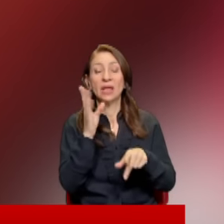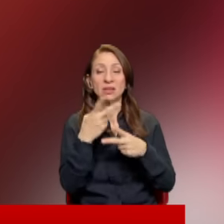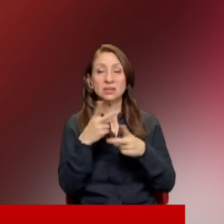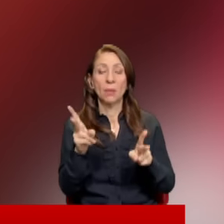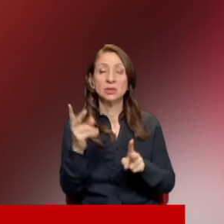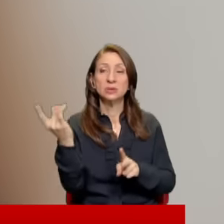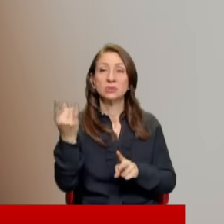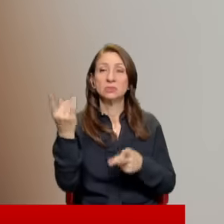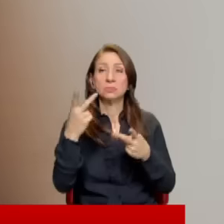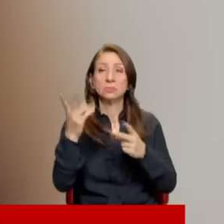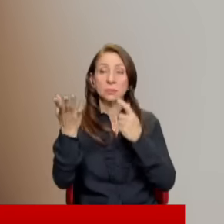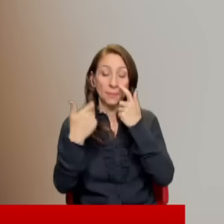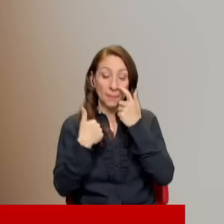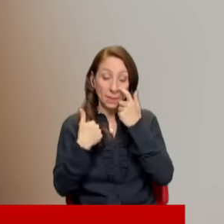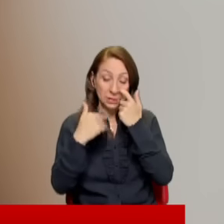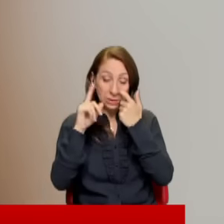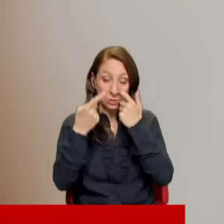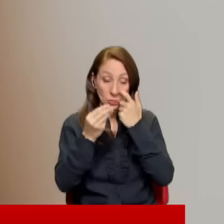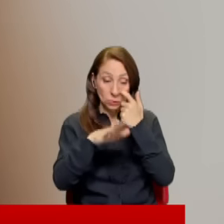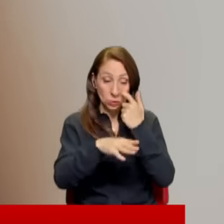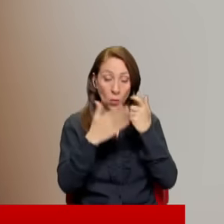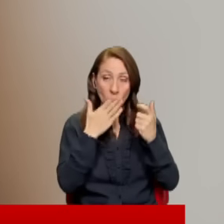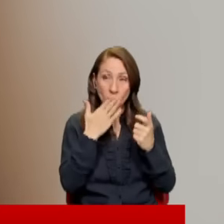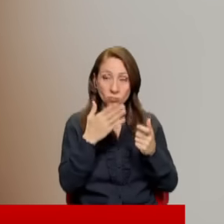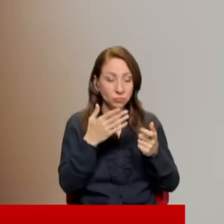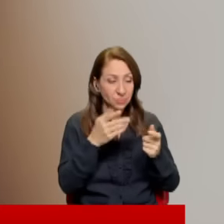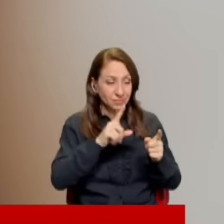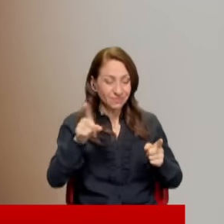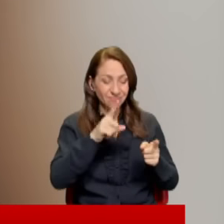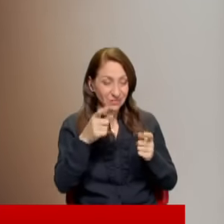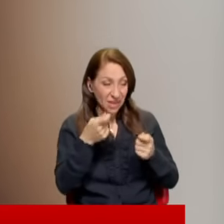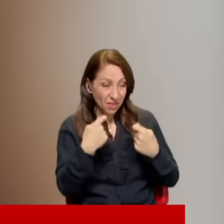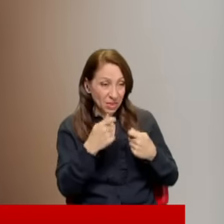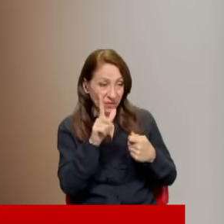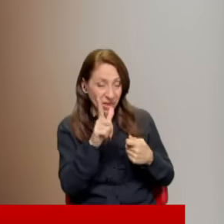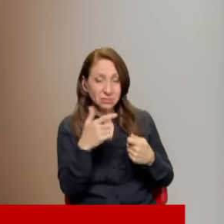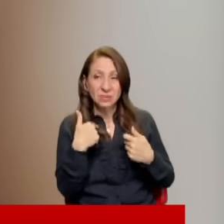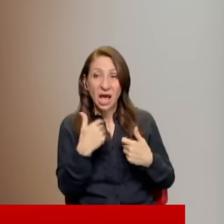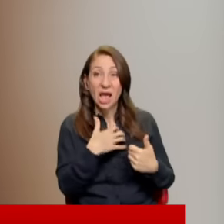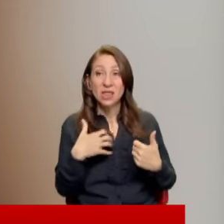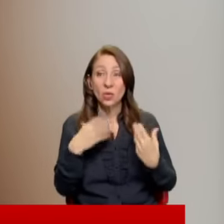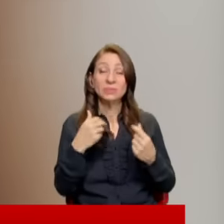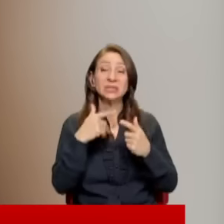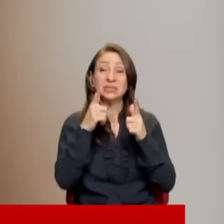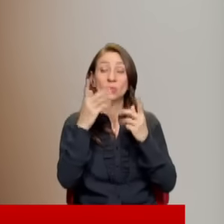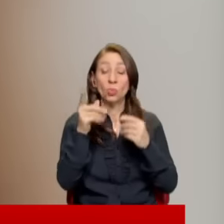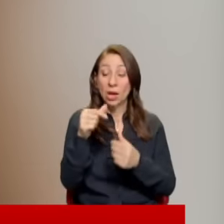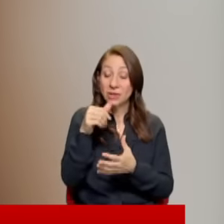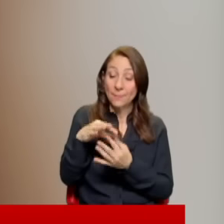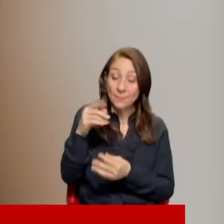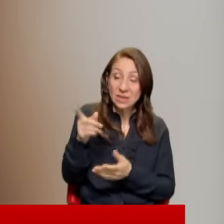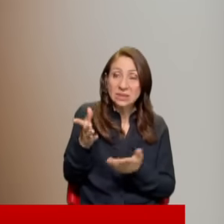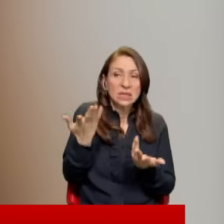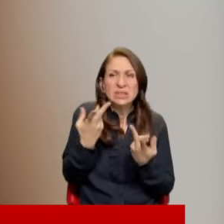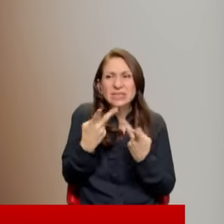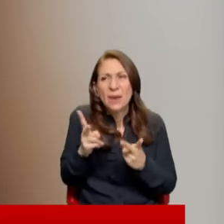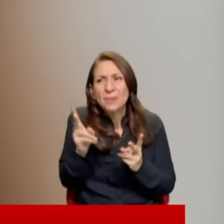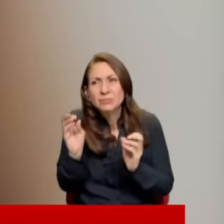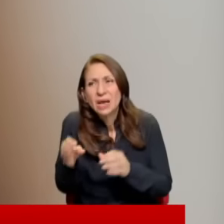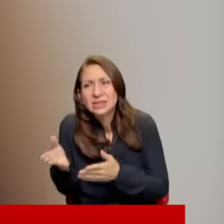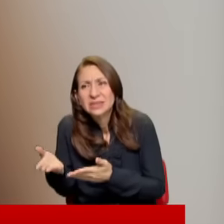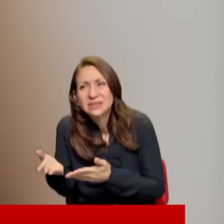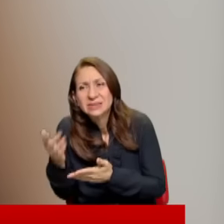serbest bırakıldı Ben sadece çocuğunu okutmaya çalışan bir anne olarak bizim sesimiz olun bu adamı nasıl serbest